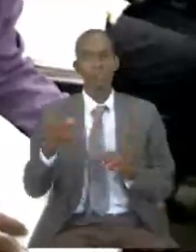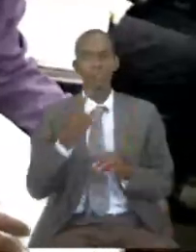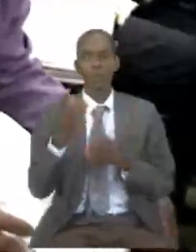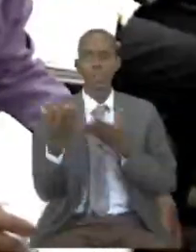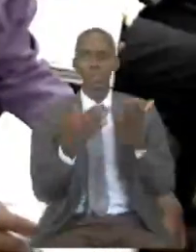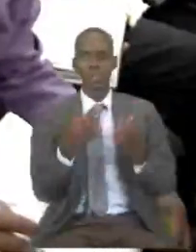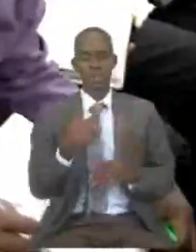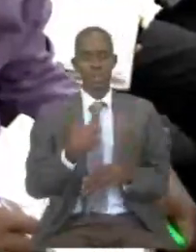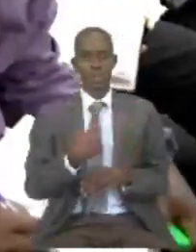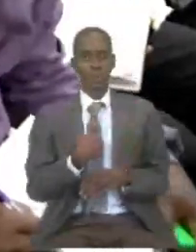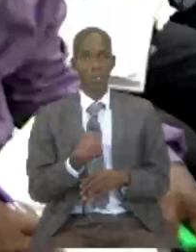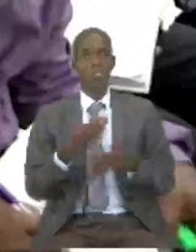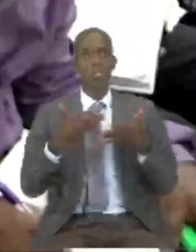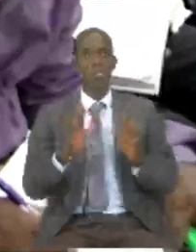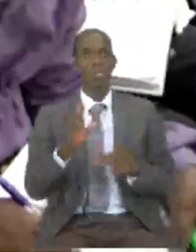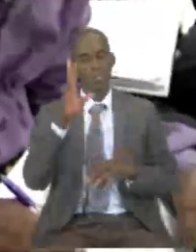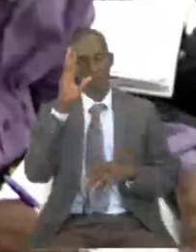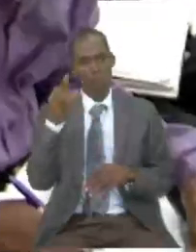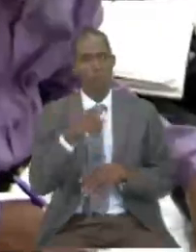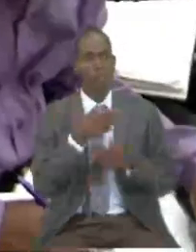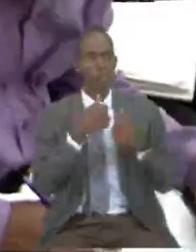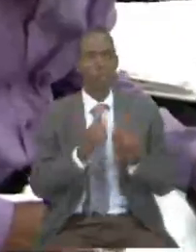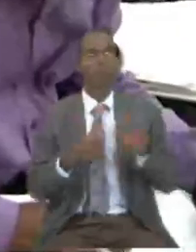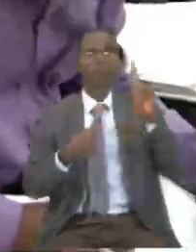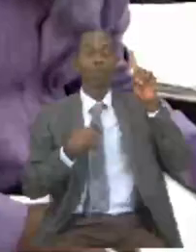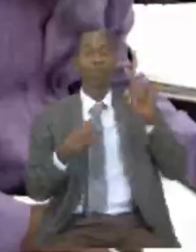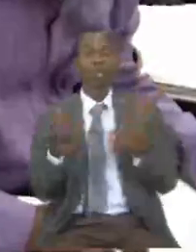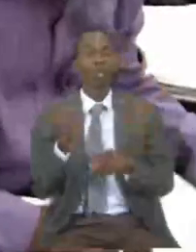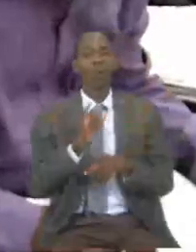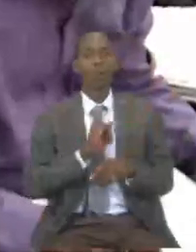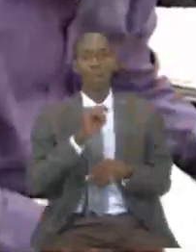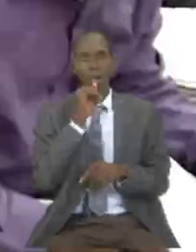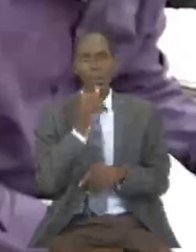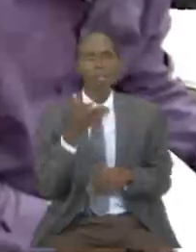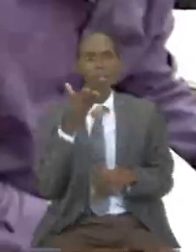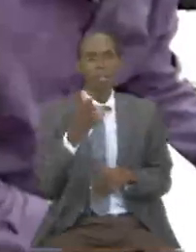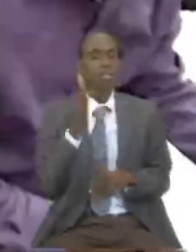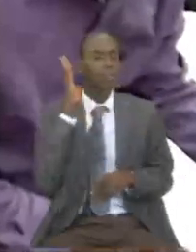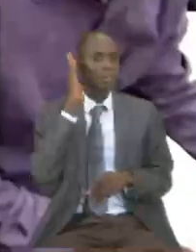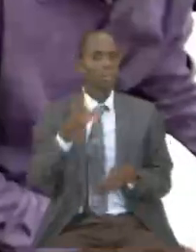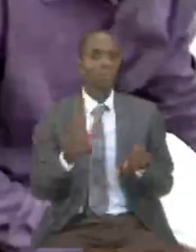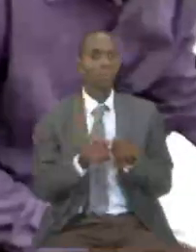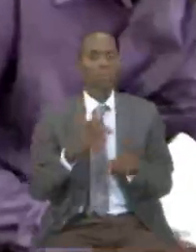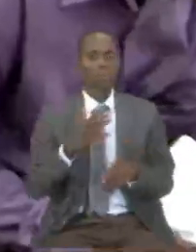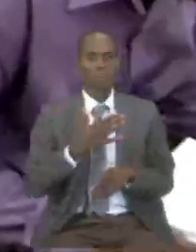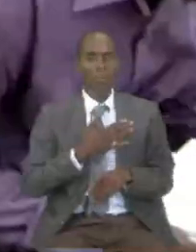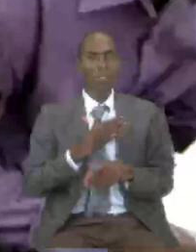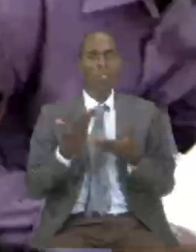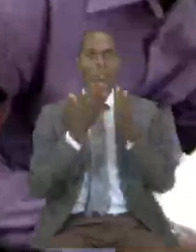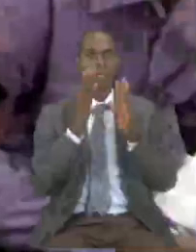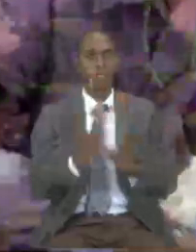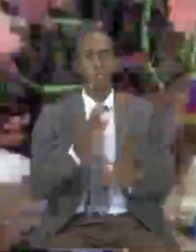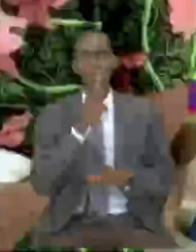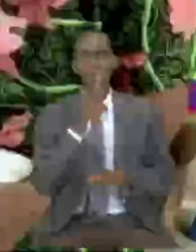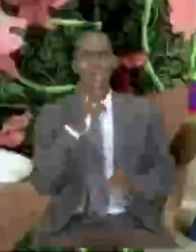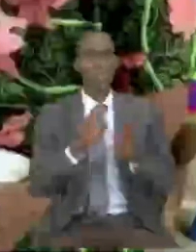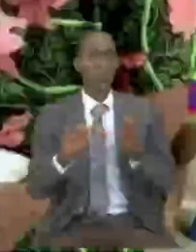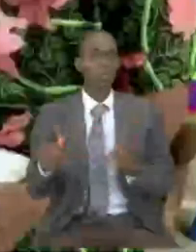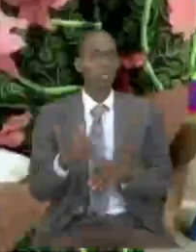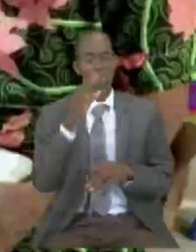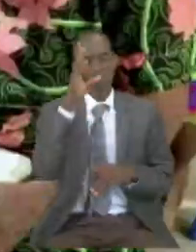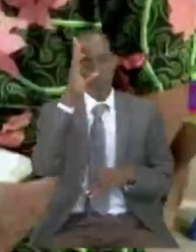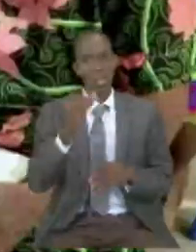quelqu'un me sert, qu'il me suive. Et là où je suis, là aussi sera mon serviteur. Si quelqu'un